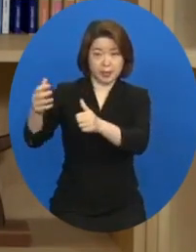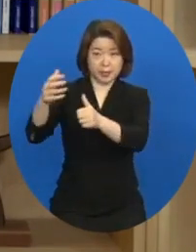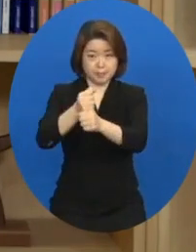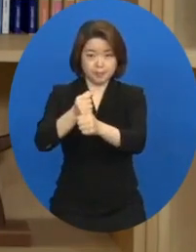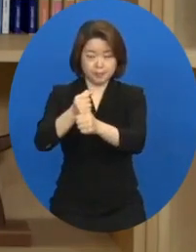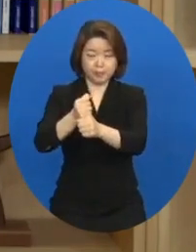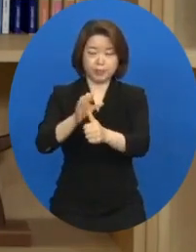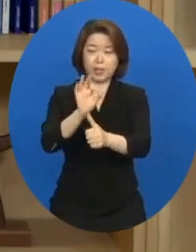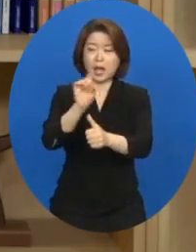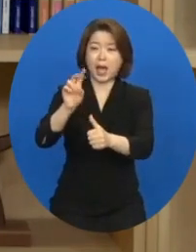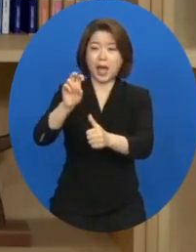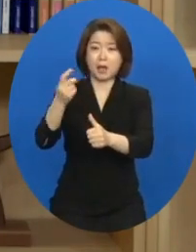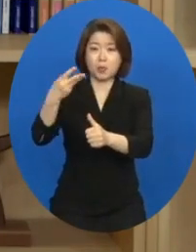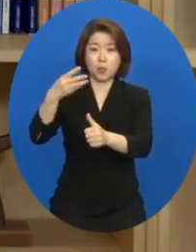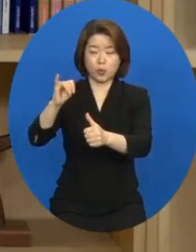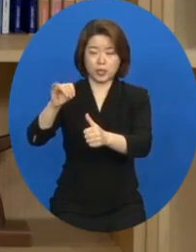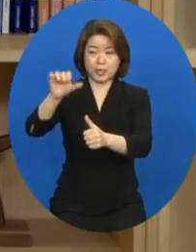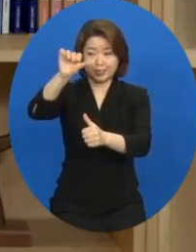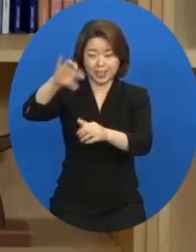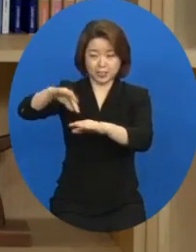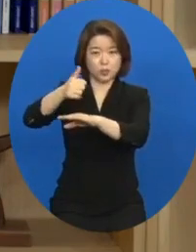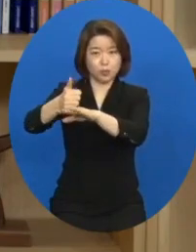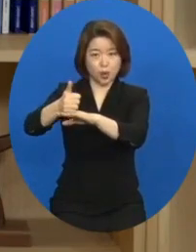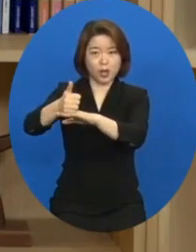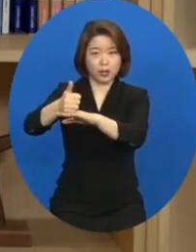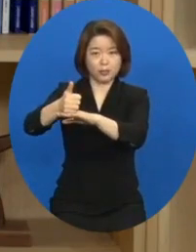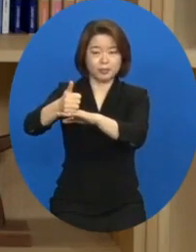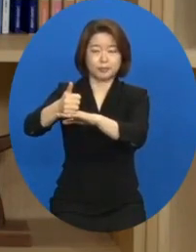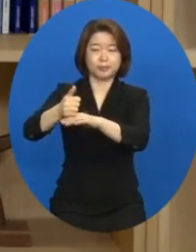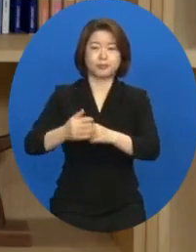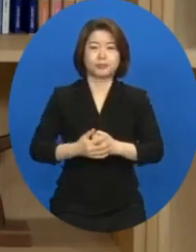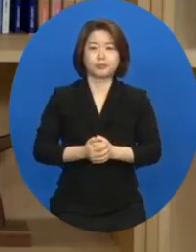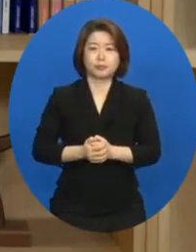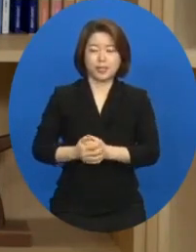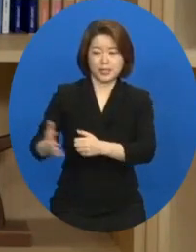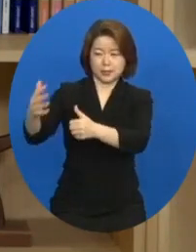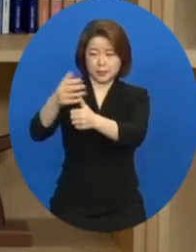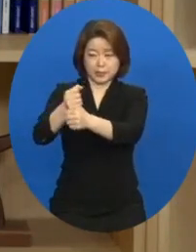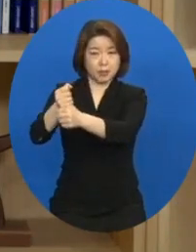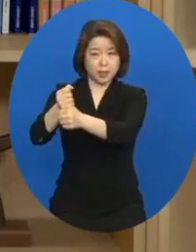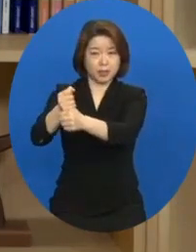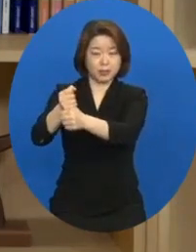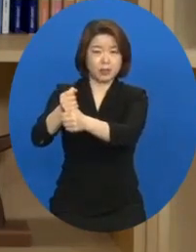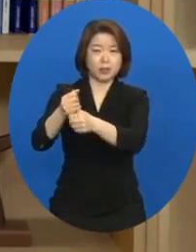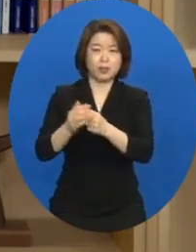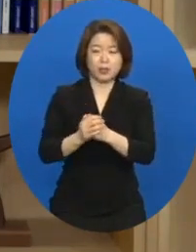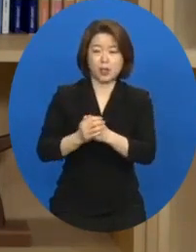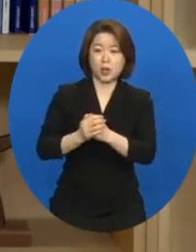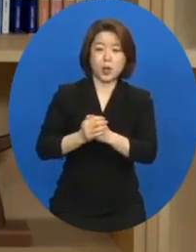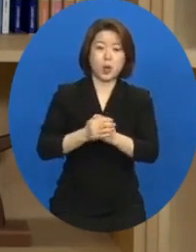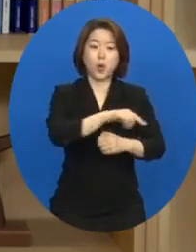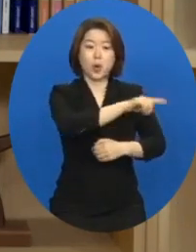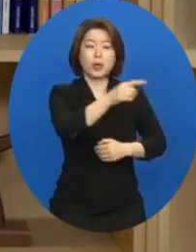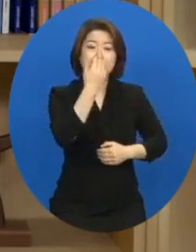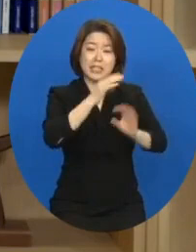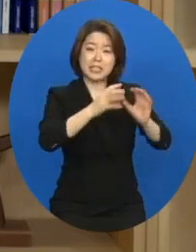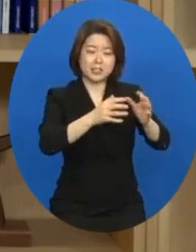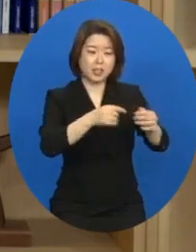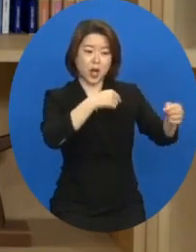아무리 5 왕 으 그 이스라엘의 군대 지휘관들의